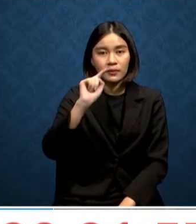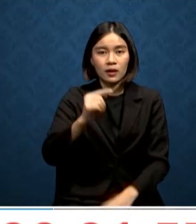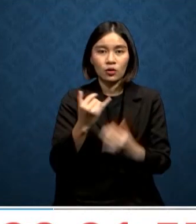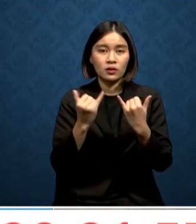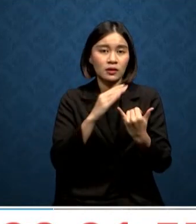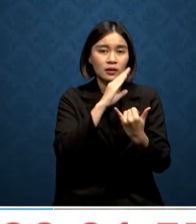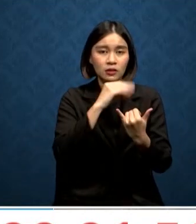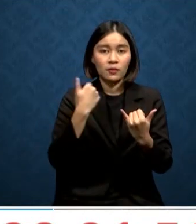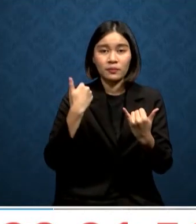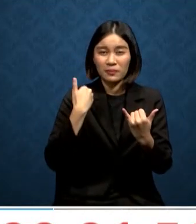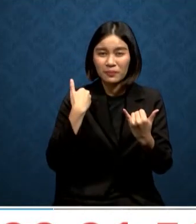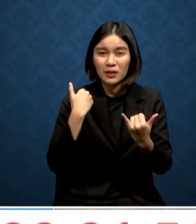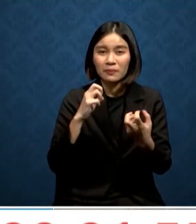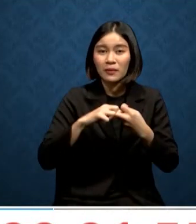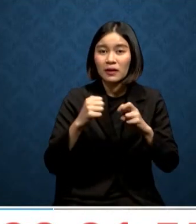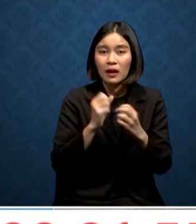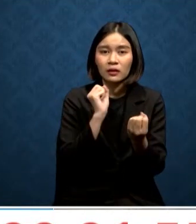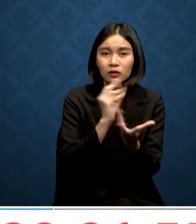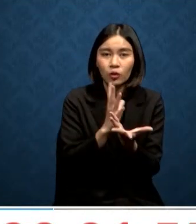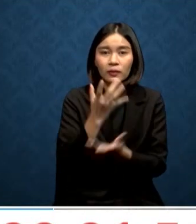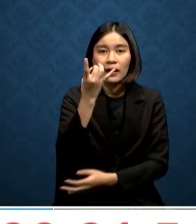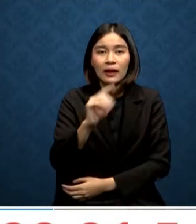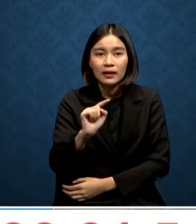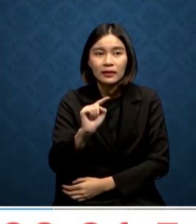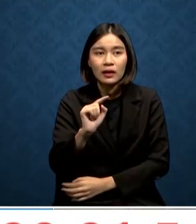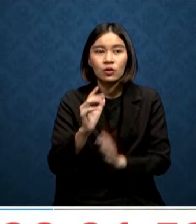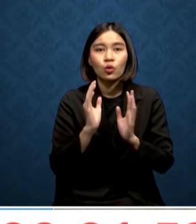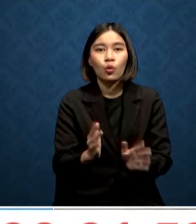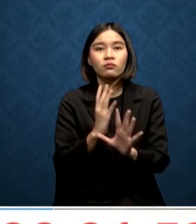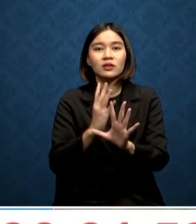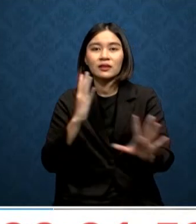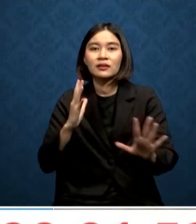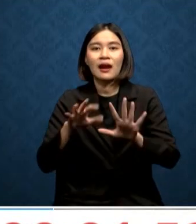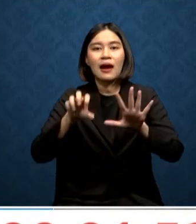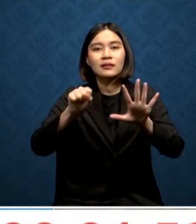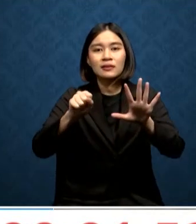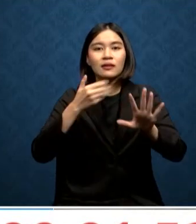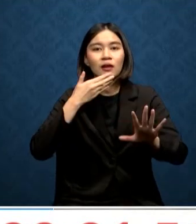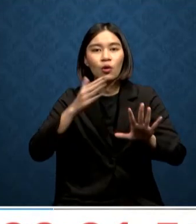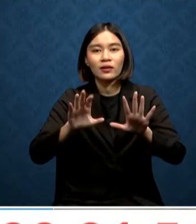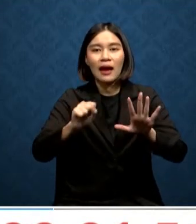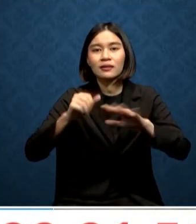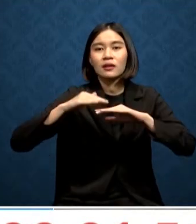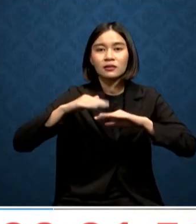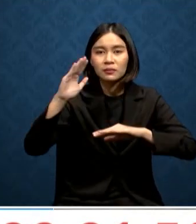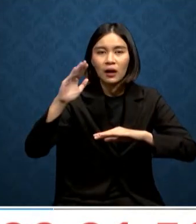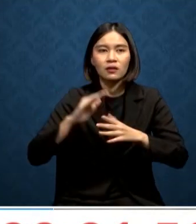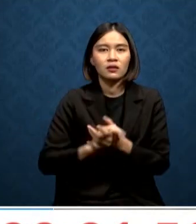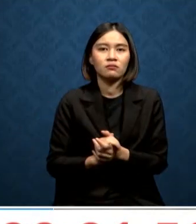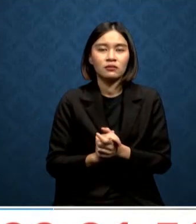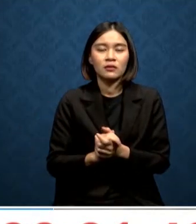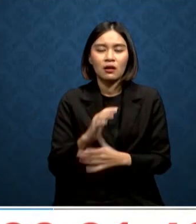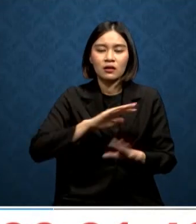ถ้ามีเรื่องราวเกิดขึ้นจะเกิดอะไรขึ้นกับท่านท่านจะเป็นคิวที่ 500,000 ตลอดนะครับ 500,000 ขึ้นไปครับซึ่งสิ่งเหล่